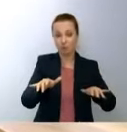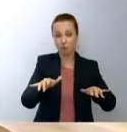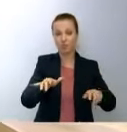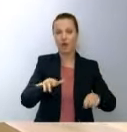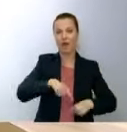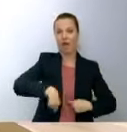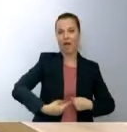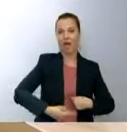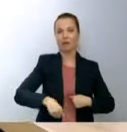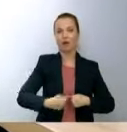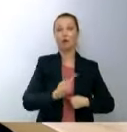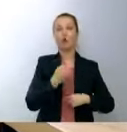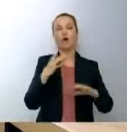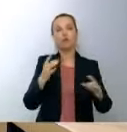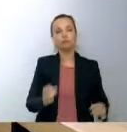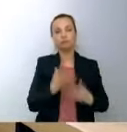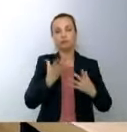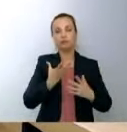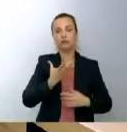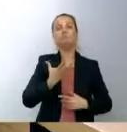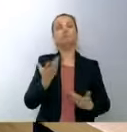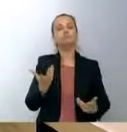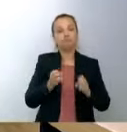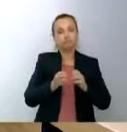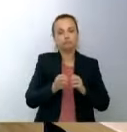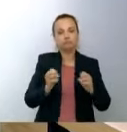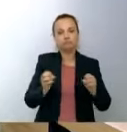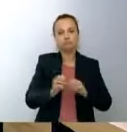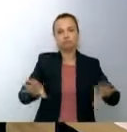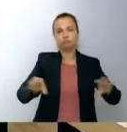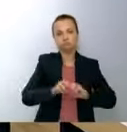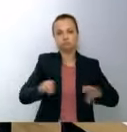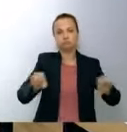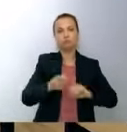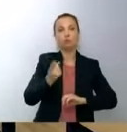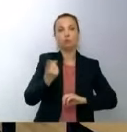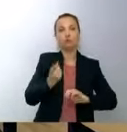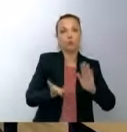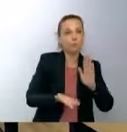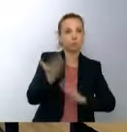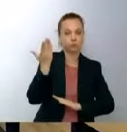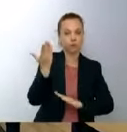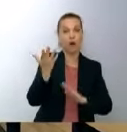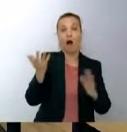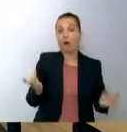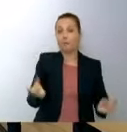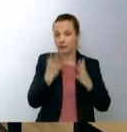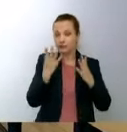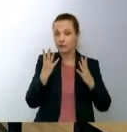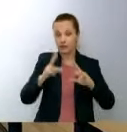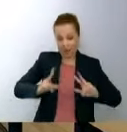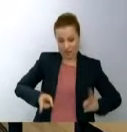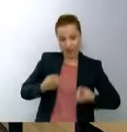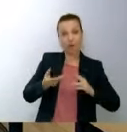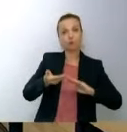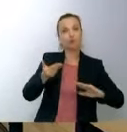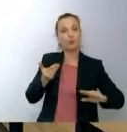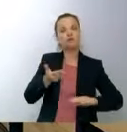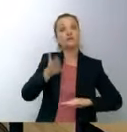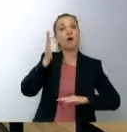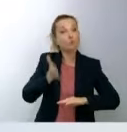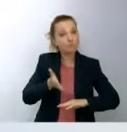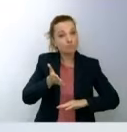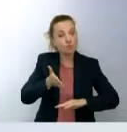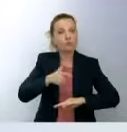ασθένεια σχεδόν ενθυμιον ε και αν τη βρεις εγκαίρως είναι απολύτως θεραπεύσιμη εάν